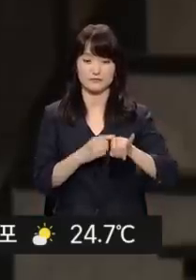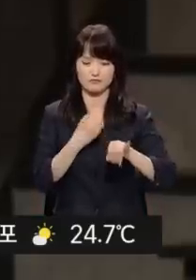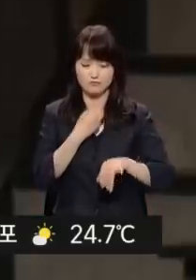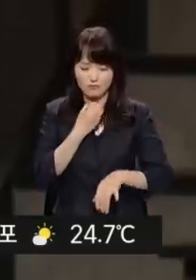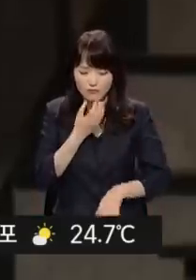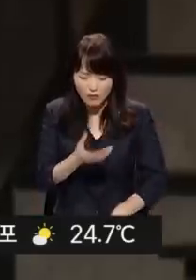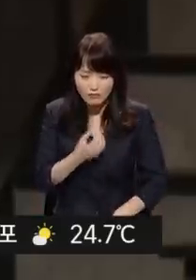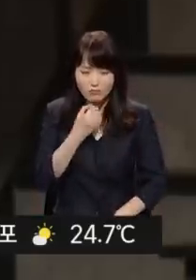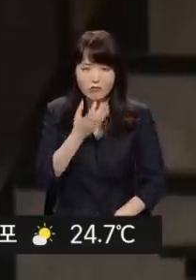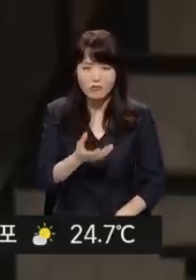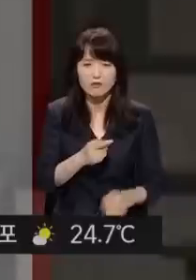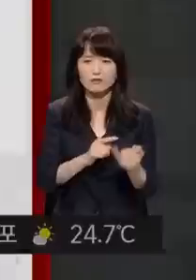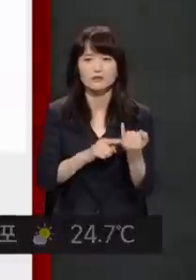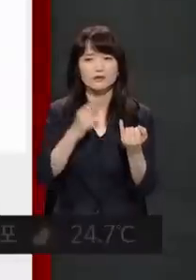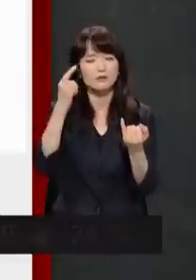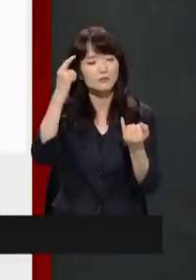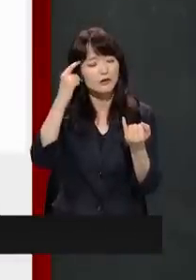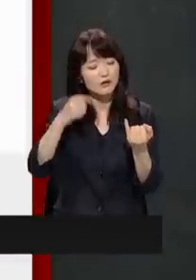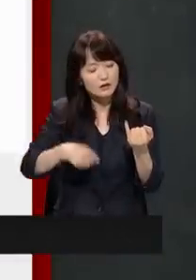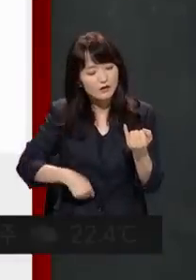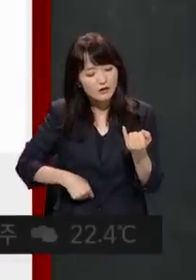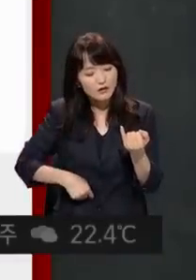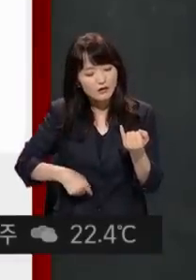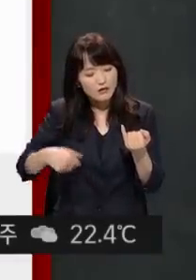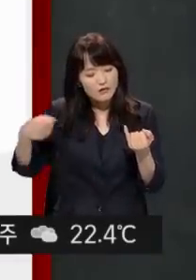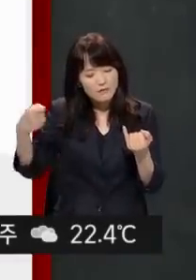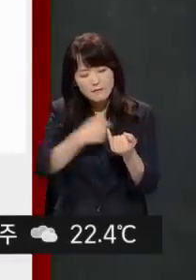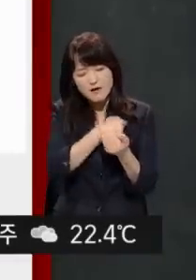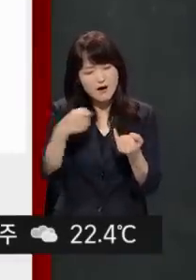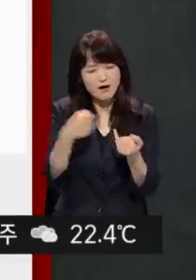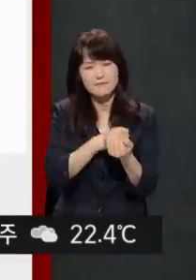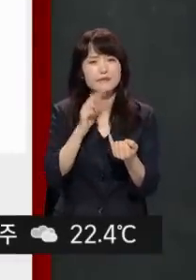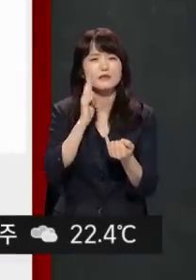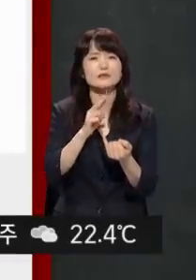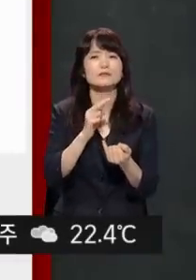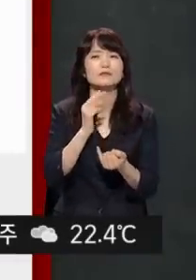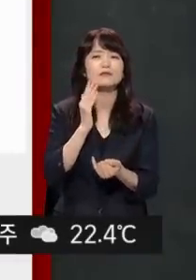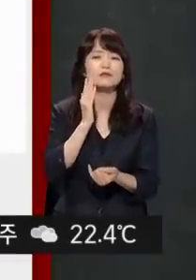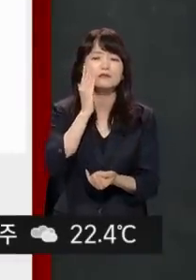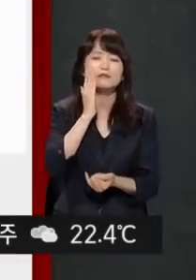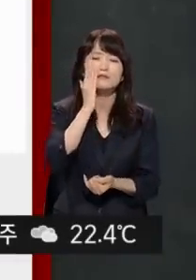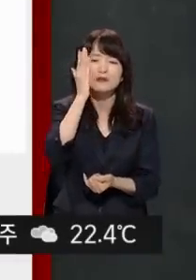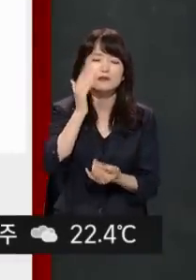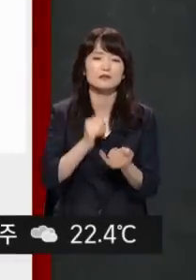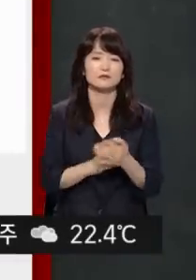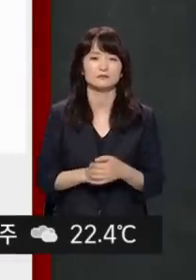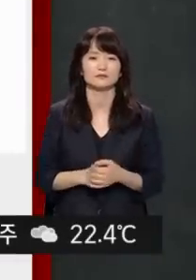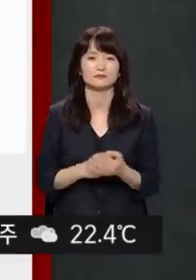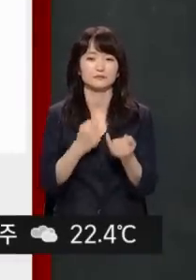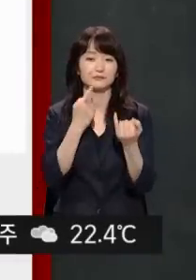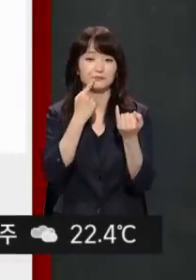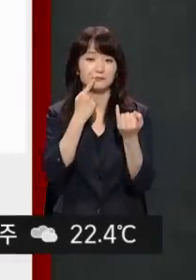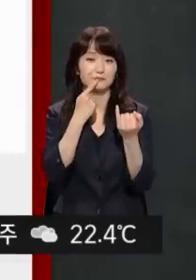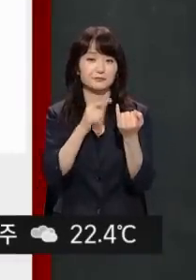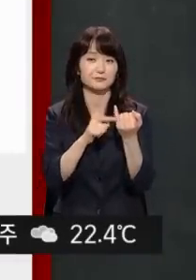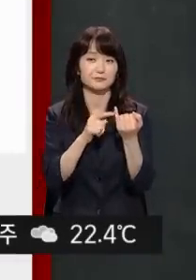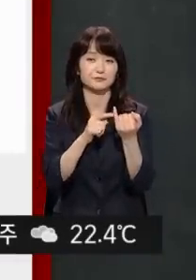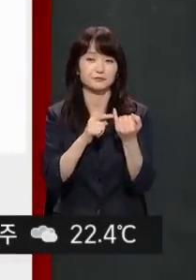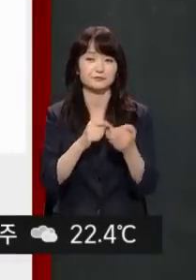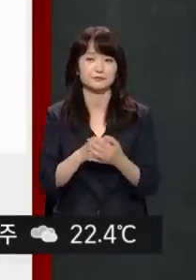구역질을 하고요 그리고 이제 머리와 배를 너무 많이 맞았다 그래서 멍이 들고 입술 같은 경우는 아까 나왔습니다만